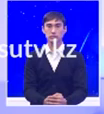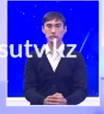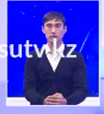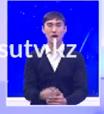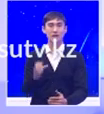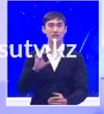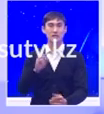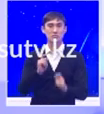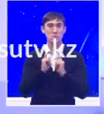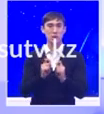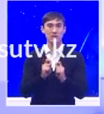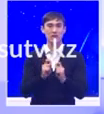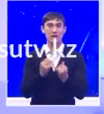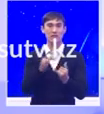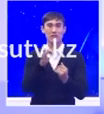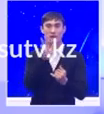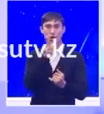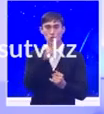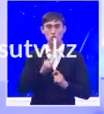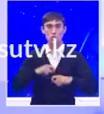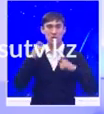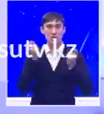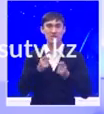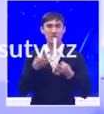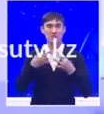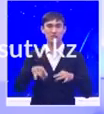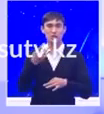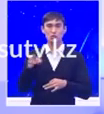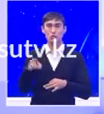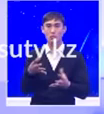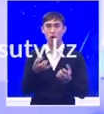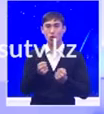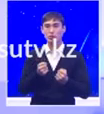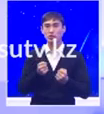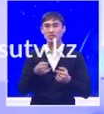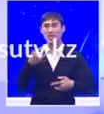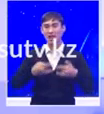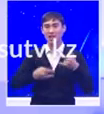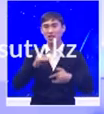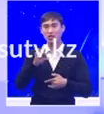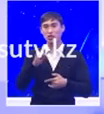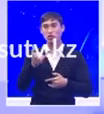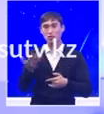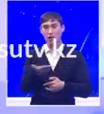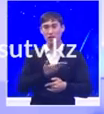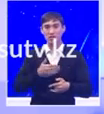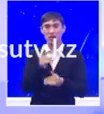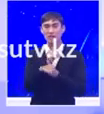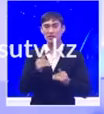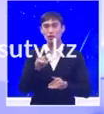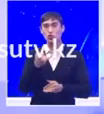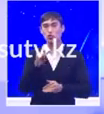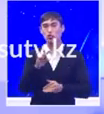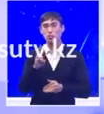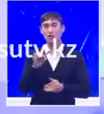серебряный подарок в канун юбилея независимости республики получила телеканал дтв на наш официальный ютуб-канал